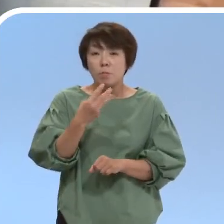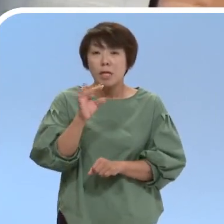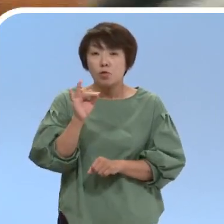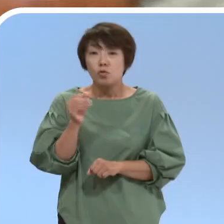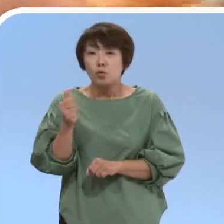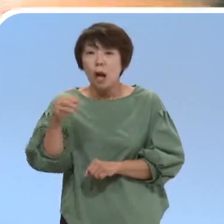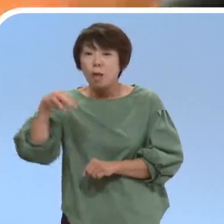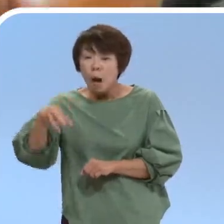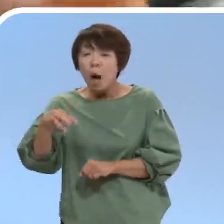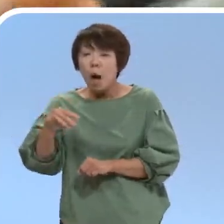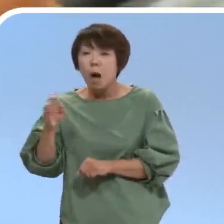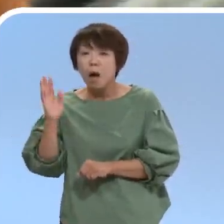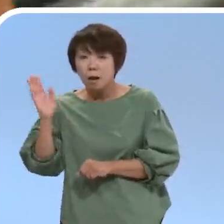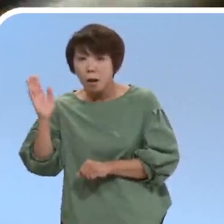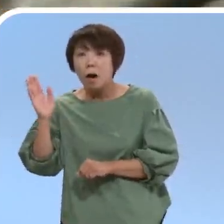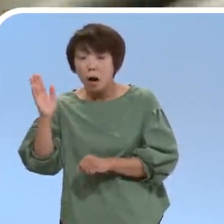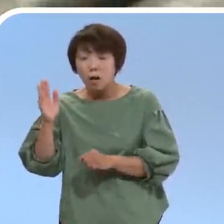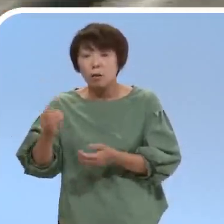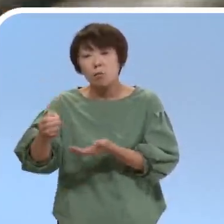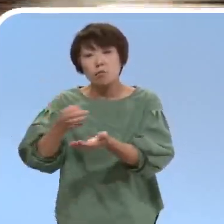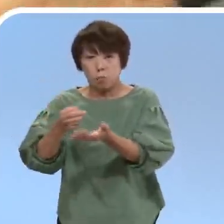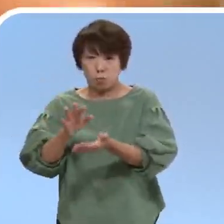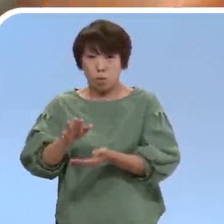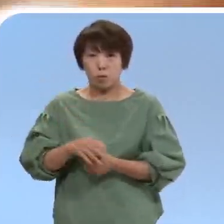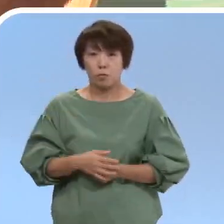まというブランドで出荷しています。